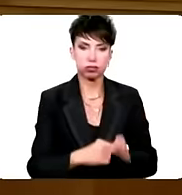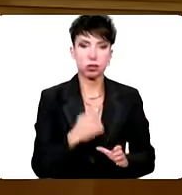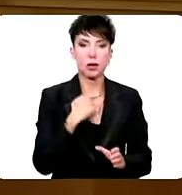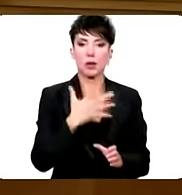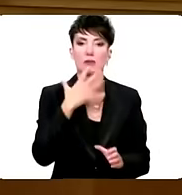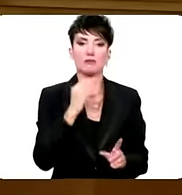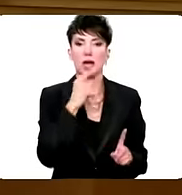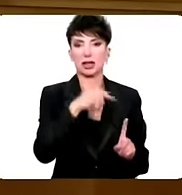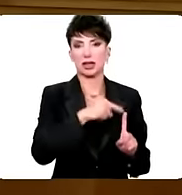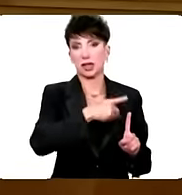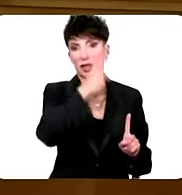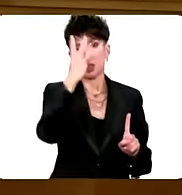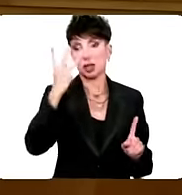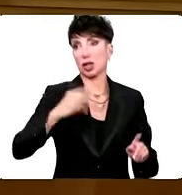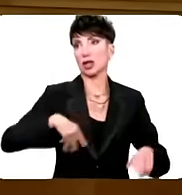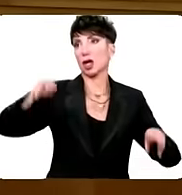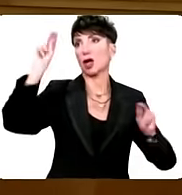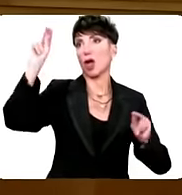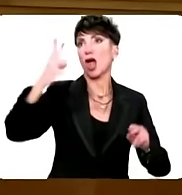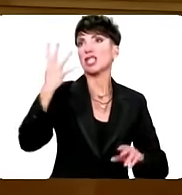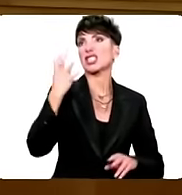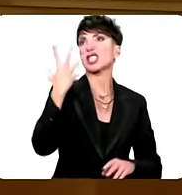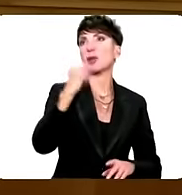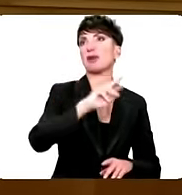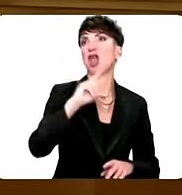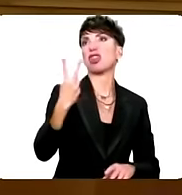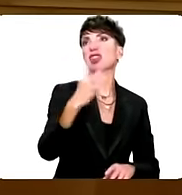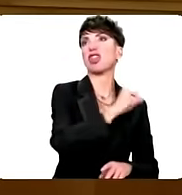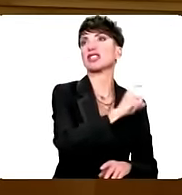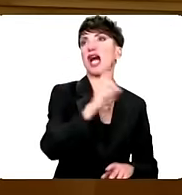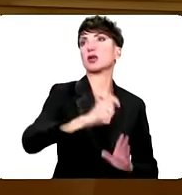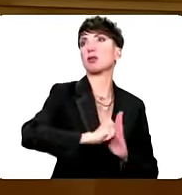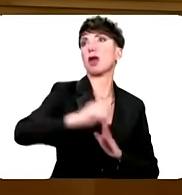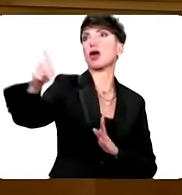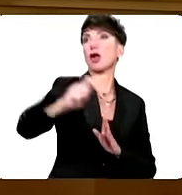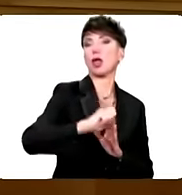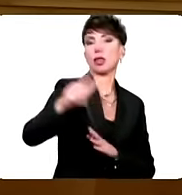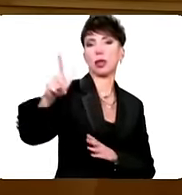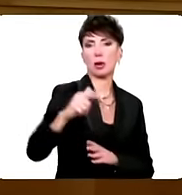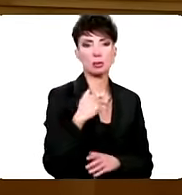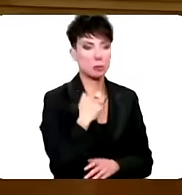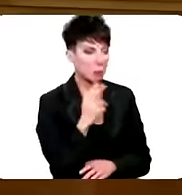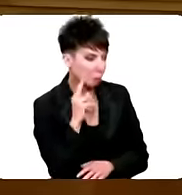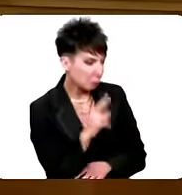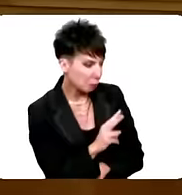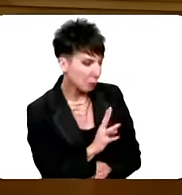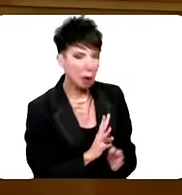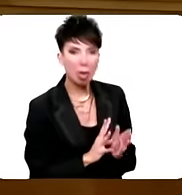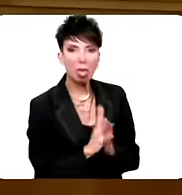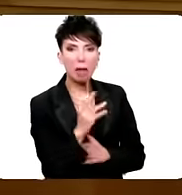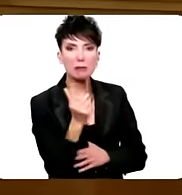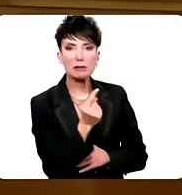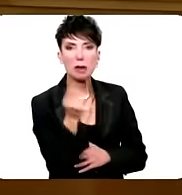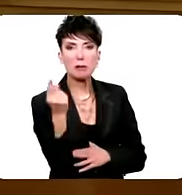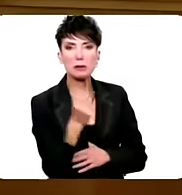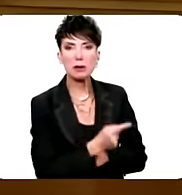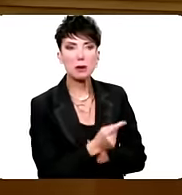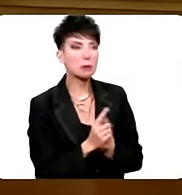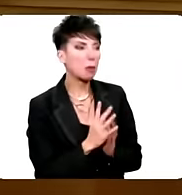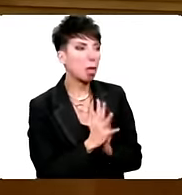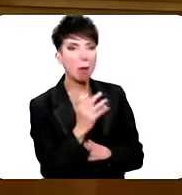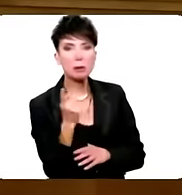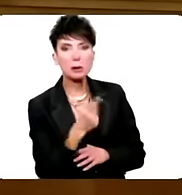αυτοί που έταξαν 45 δις πήραν λίγο παραπάνω από το 14,5% ποσοστό. Αλλά πάλι